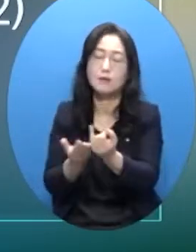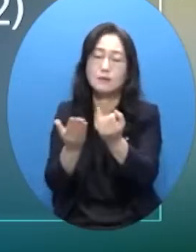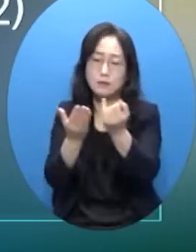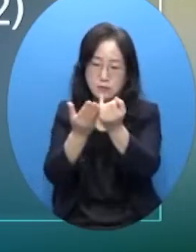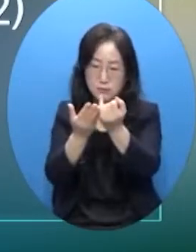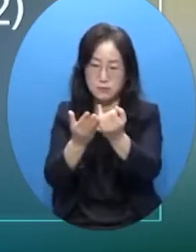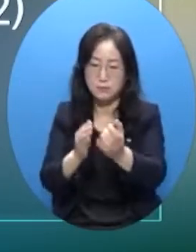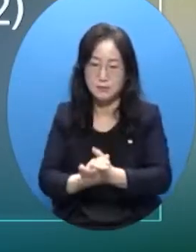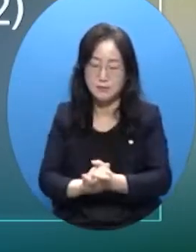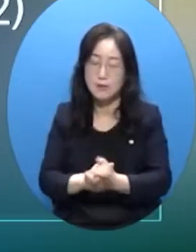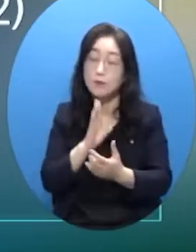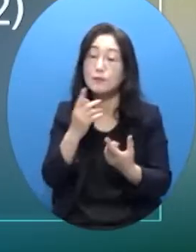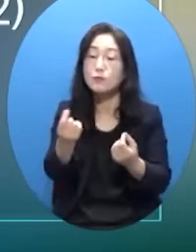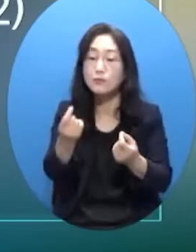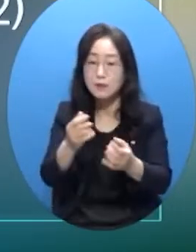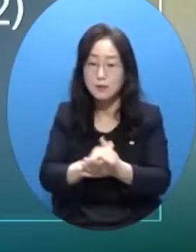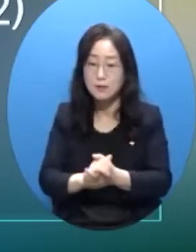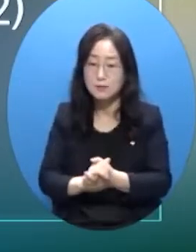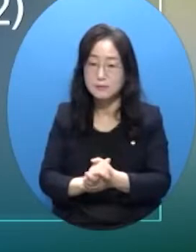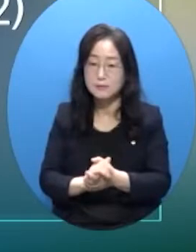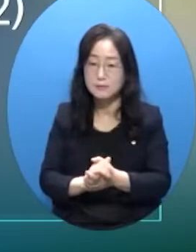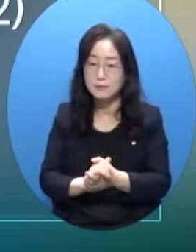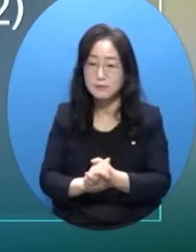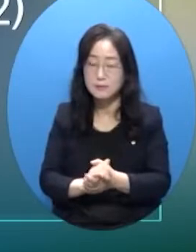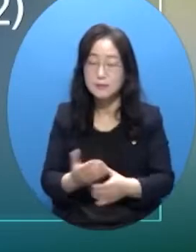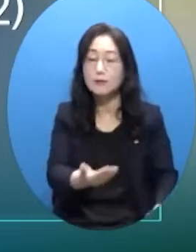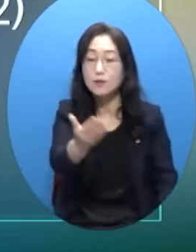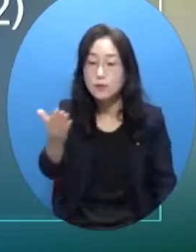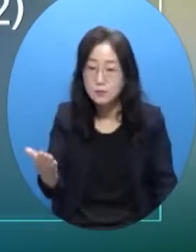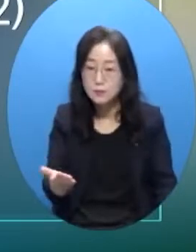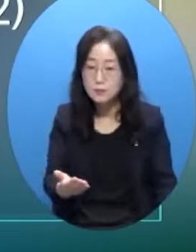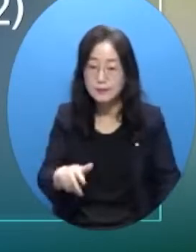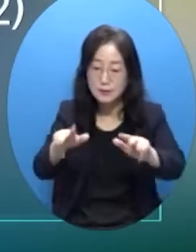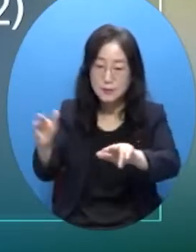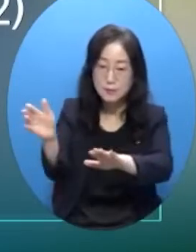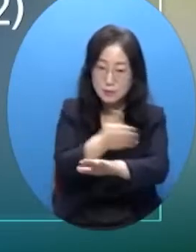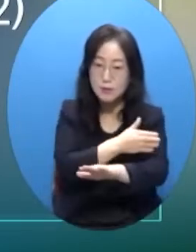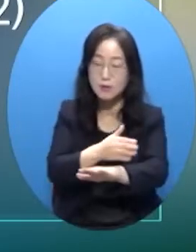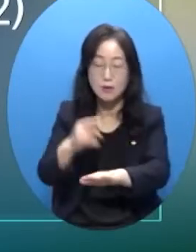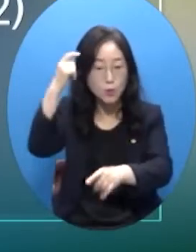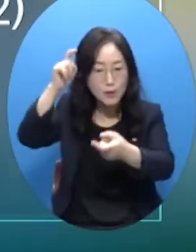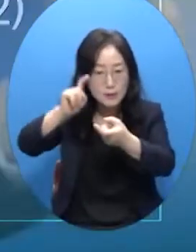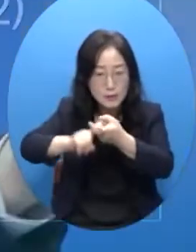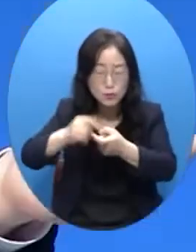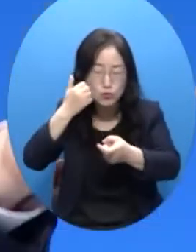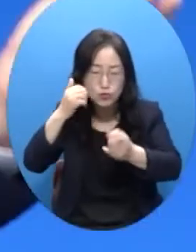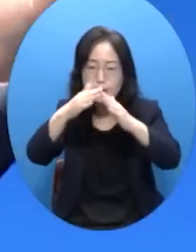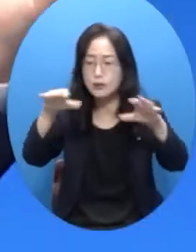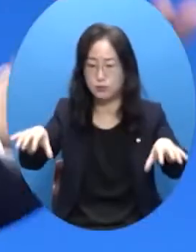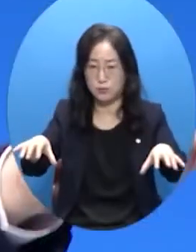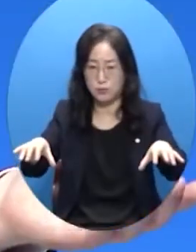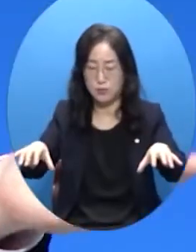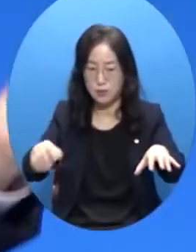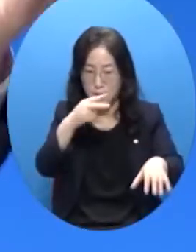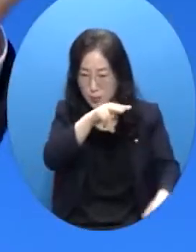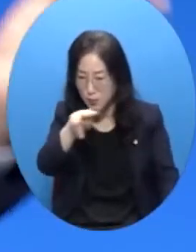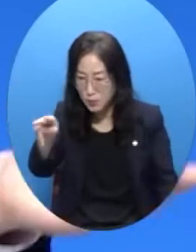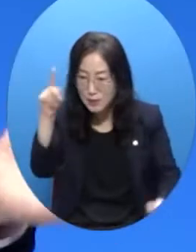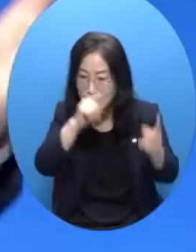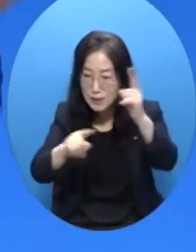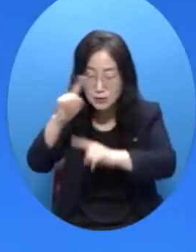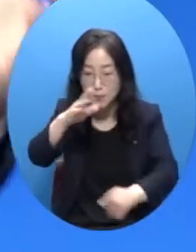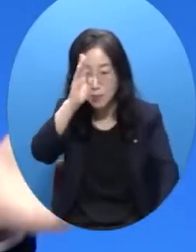좁아들어서 가분수의 십자가 신앙을 갖고 있는 우리가 아닌지 모르겠습니다. 우리가 예수를 믿는다고 하면